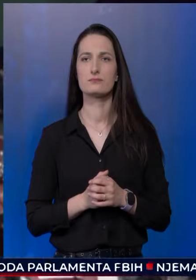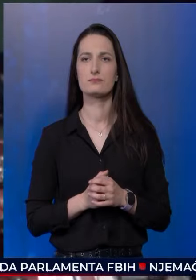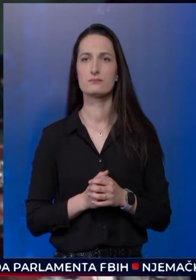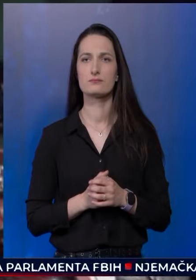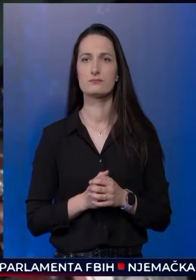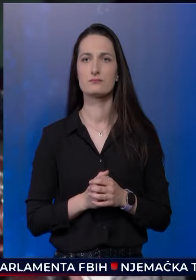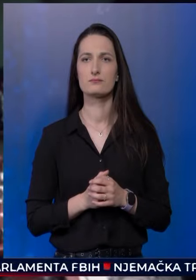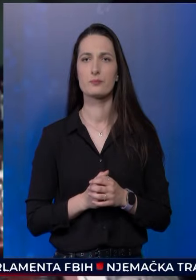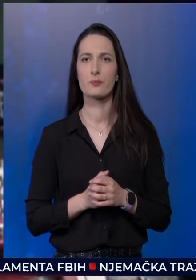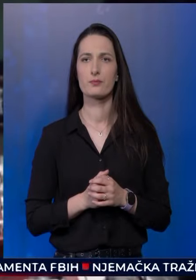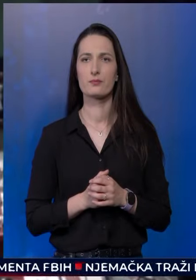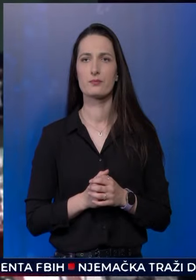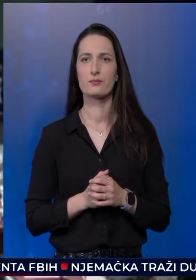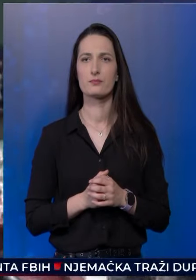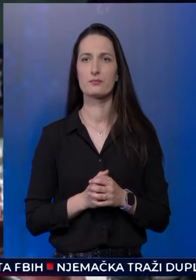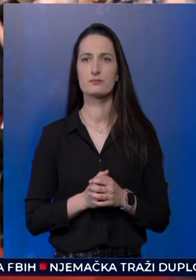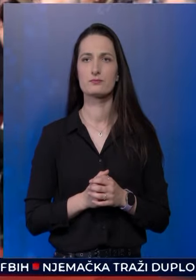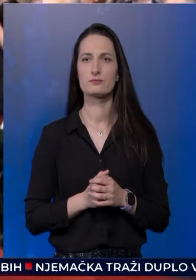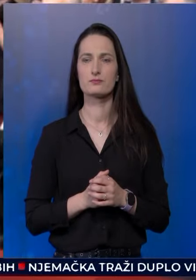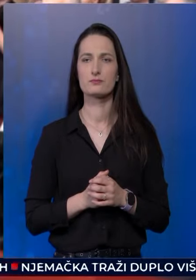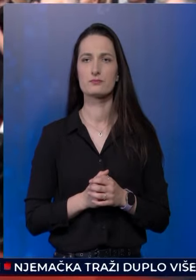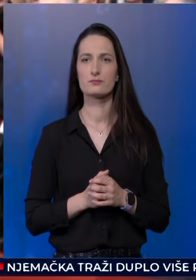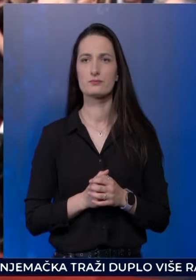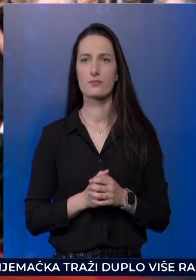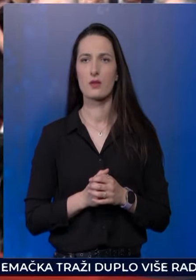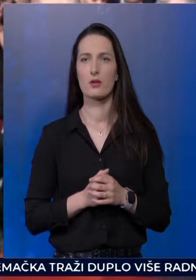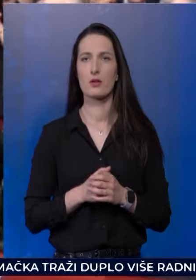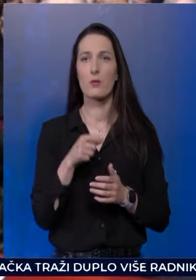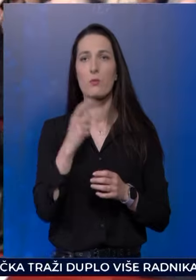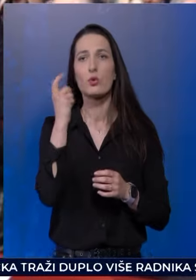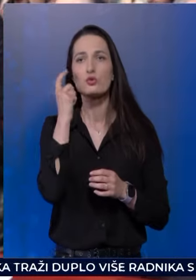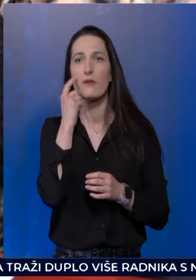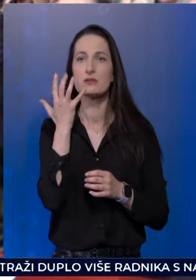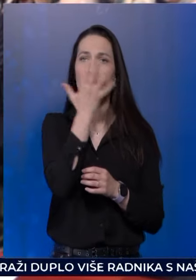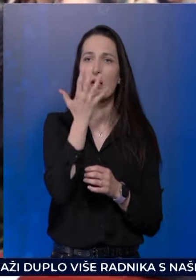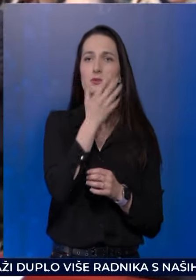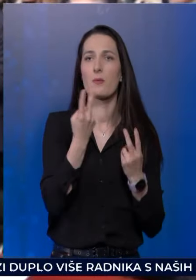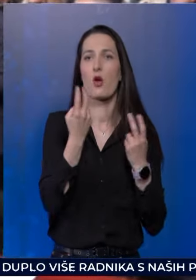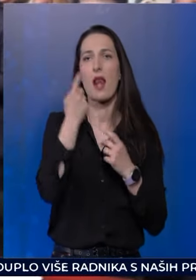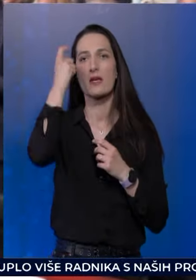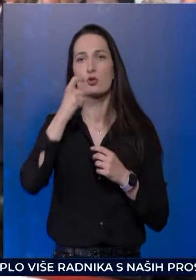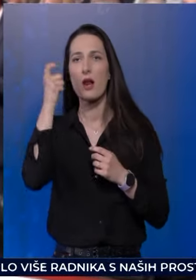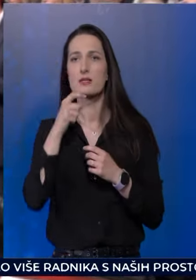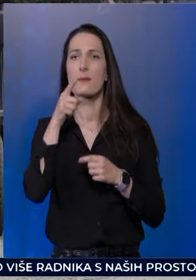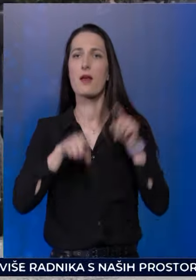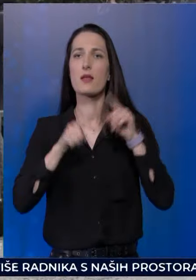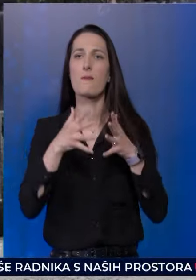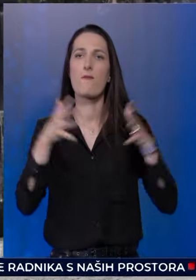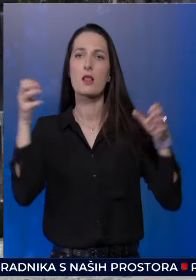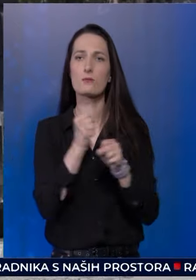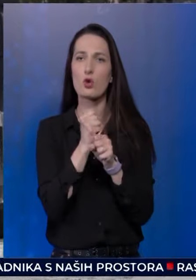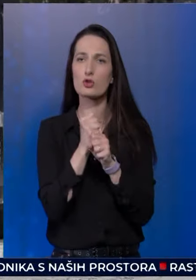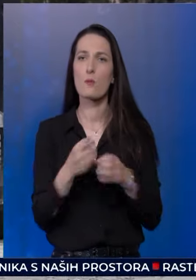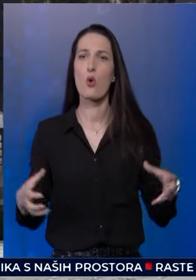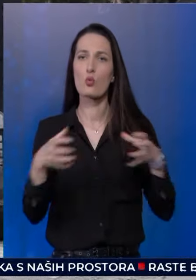ga zamaskirati izlivom nacionalizma te nekim velikim događajima i okupljanjem. Dodaje da se izljevima nacionalizma želi prikriti činjenica da